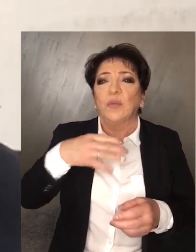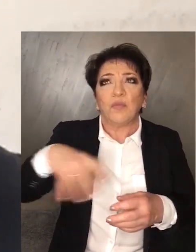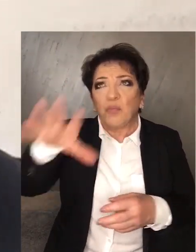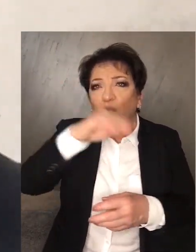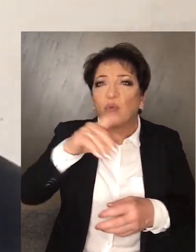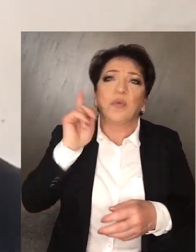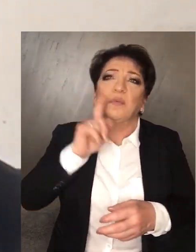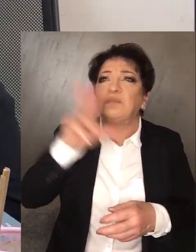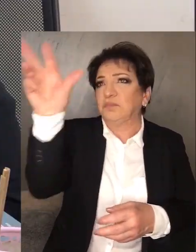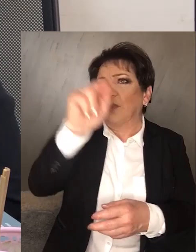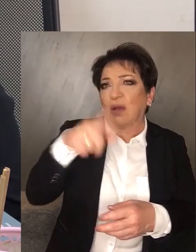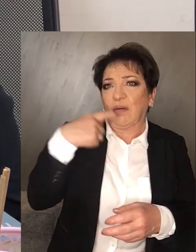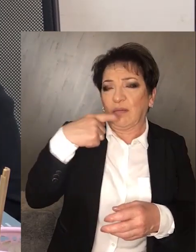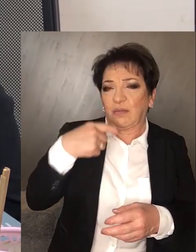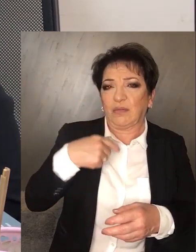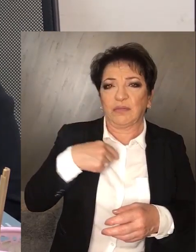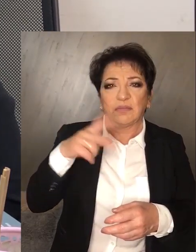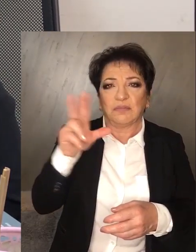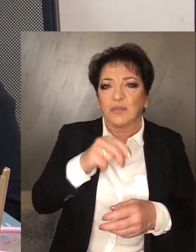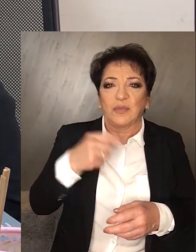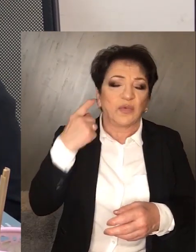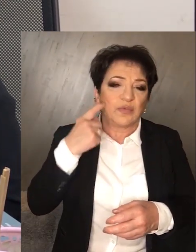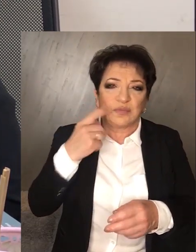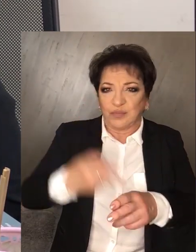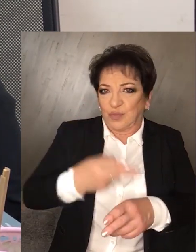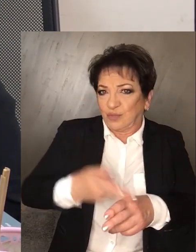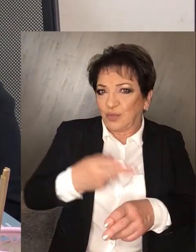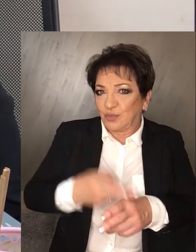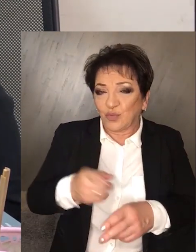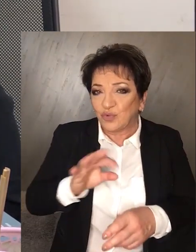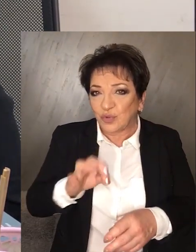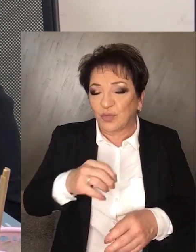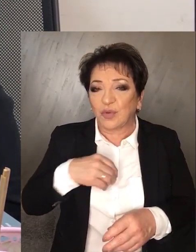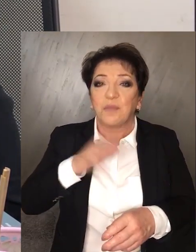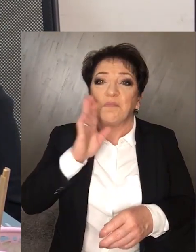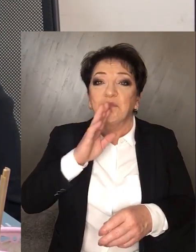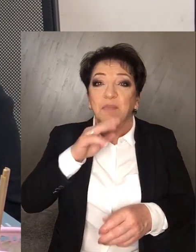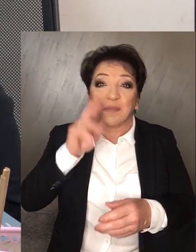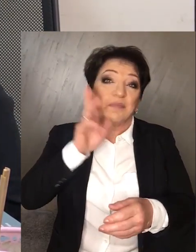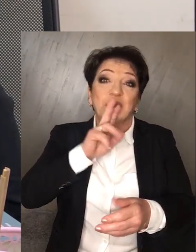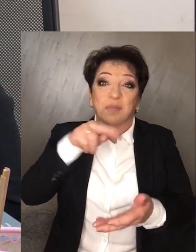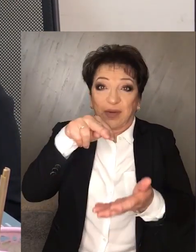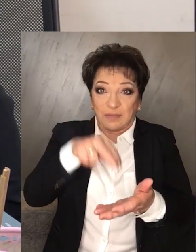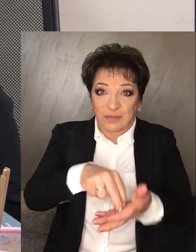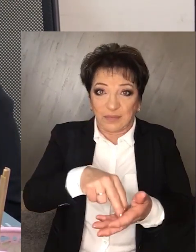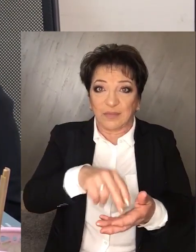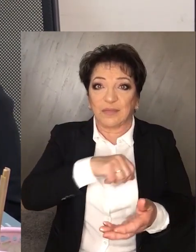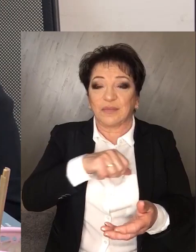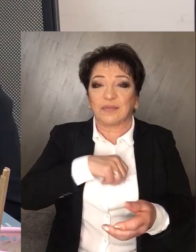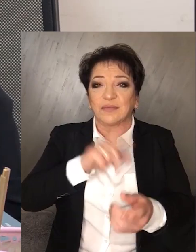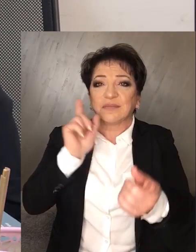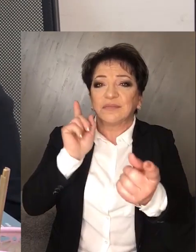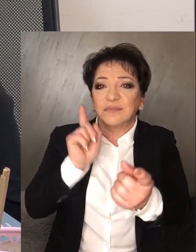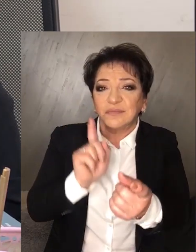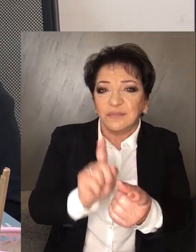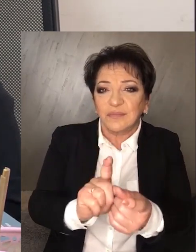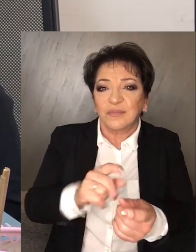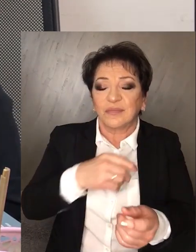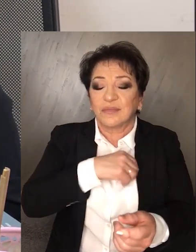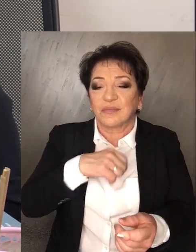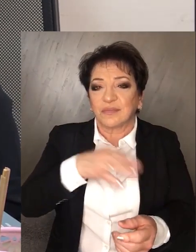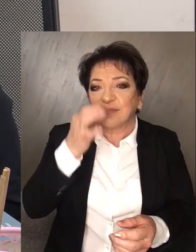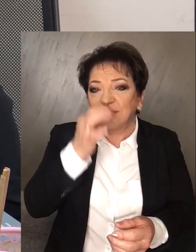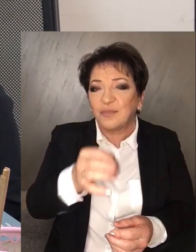խուլ, ինչու հենց իմ մաման պիտի չլսեր։ Ես կանգնում էի երկար ժամանակ ու փորձում էի ասում մամա,